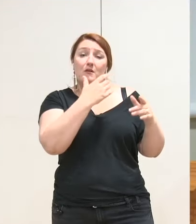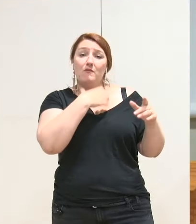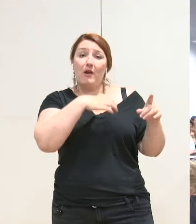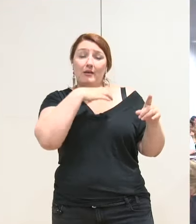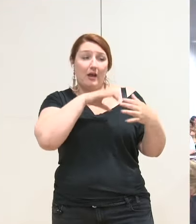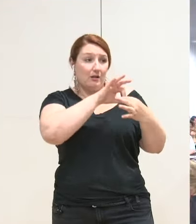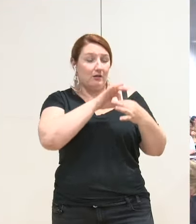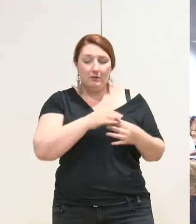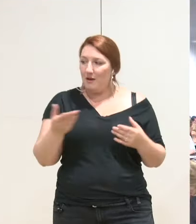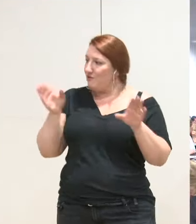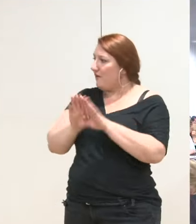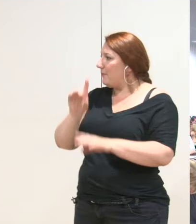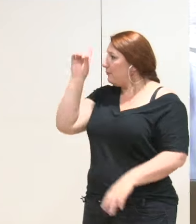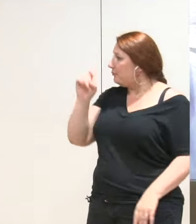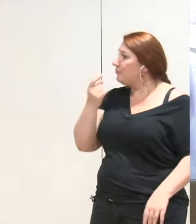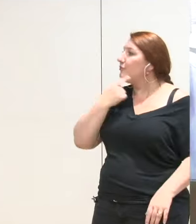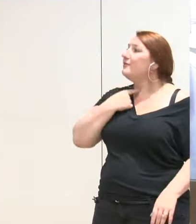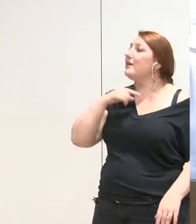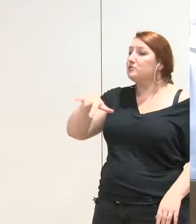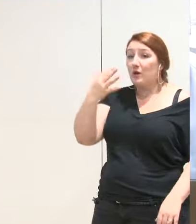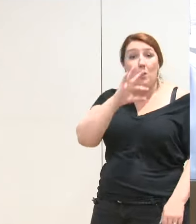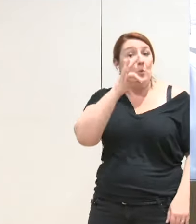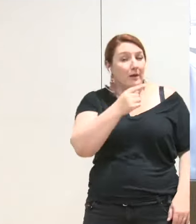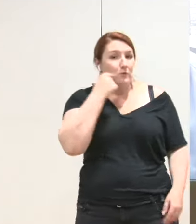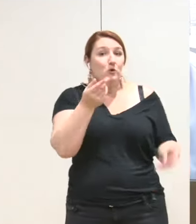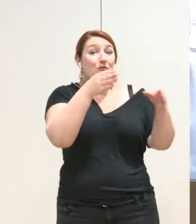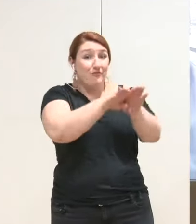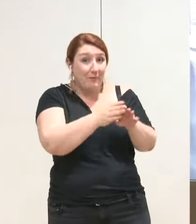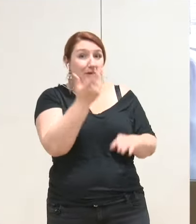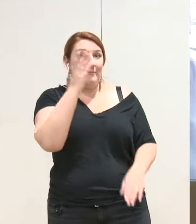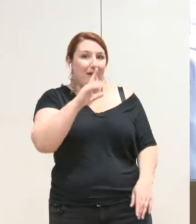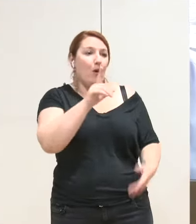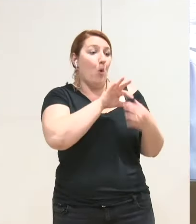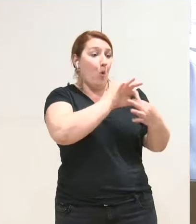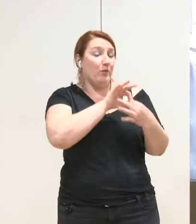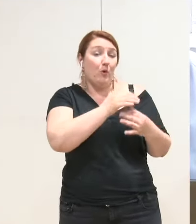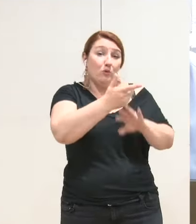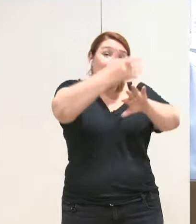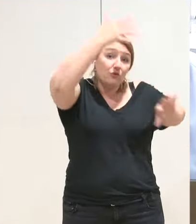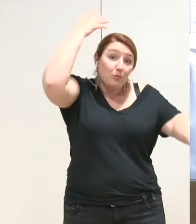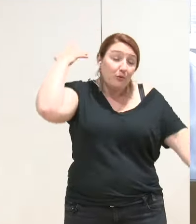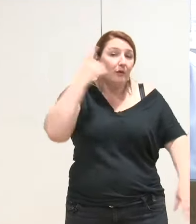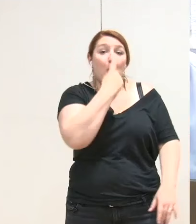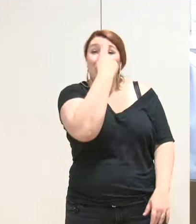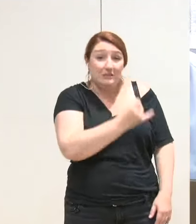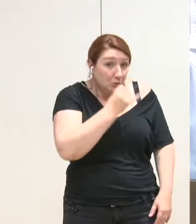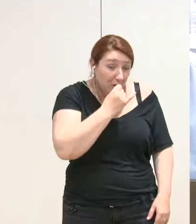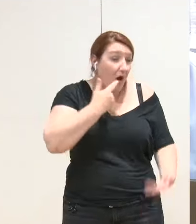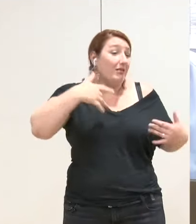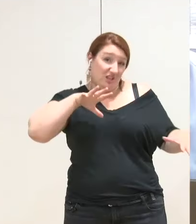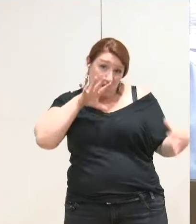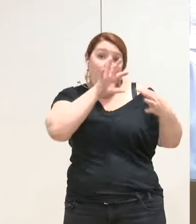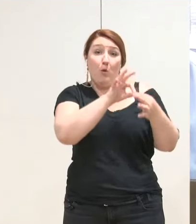oui monsieur elle est fermée sauf que nous sommes en contact avec eux depuis bien longtemps bien avant même que vous nous vous nous en